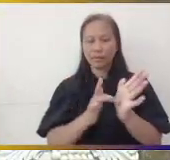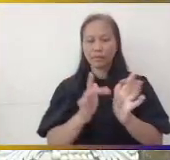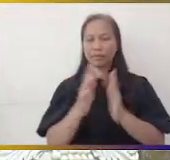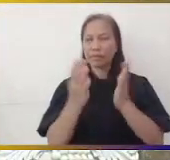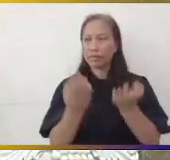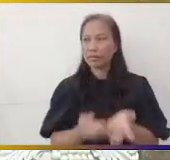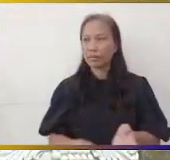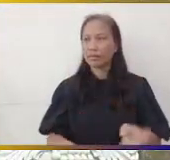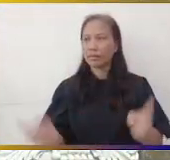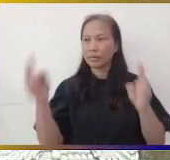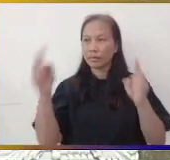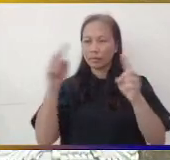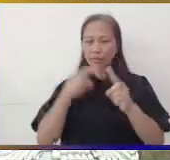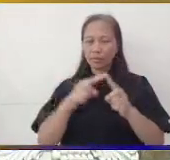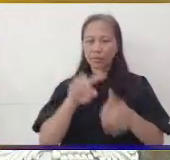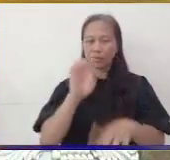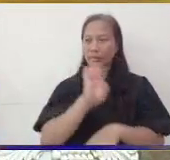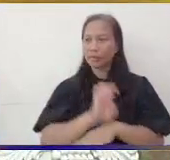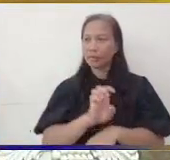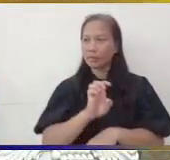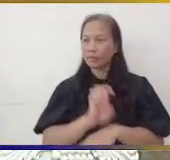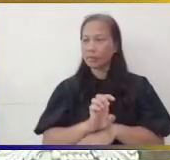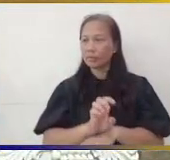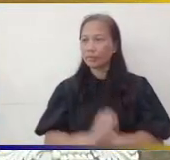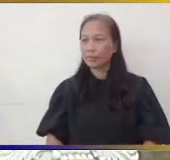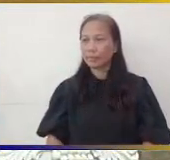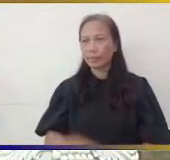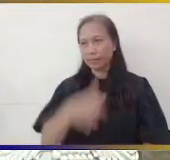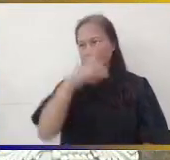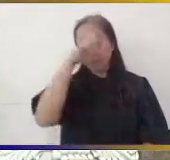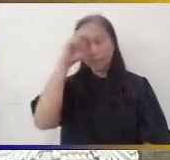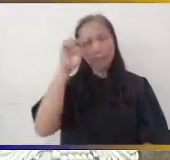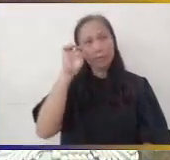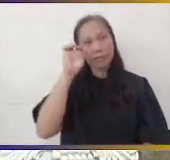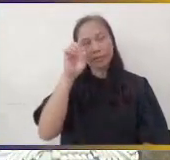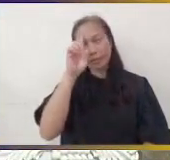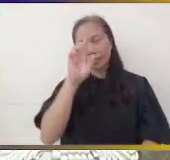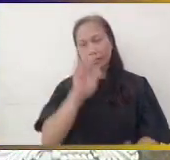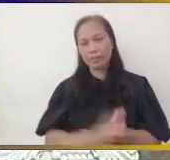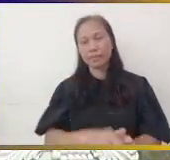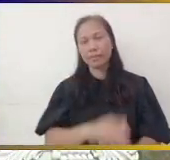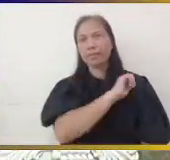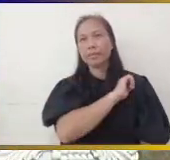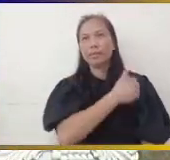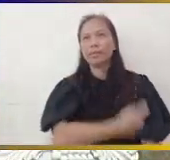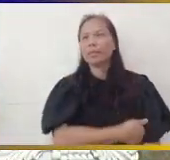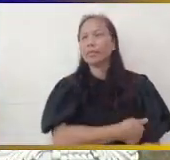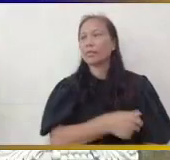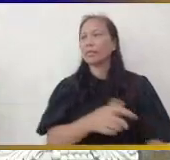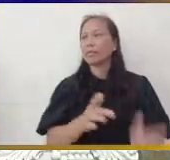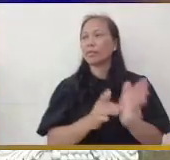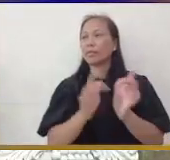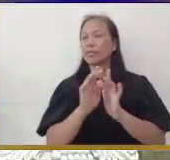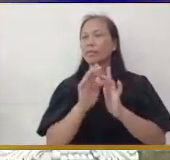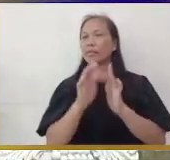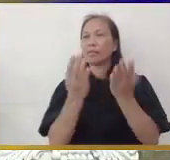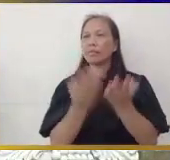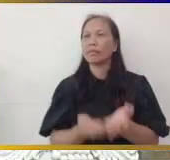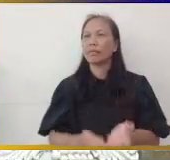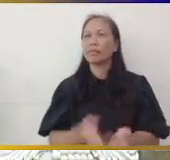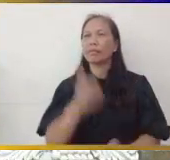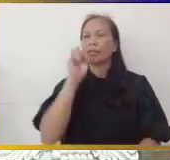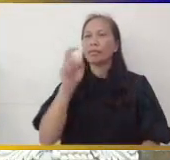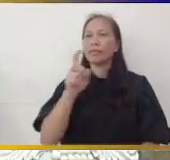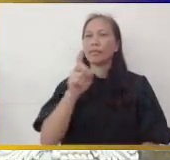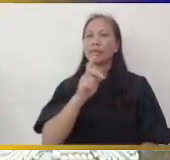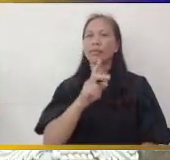kasi si John wycliff sa authority of the scriptures and that Lahat ng tao ay dapat mabigyan